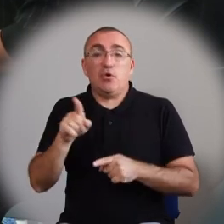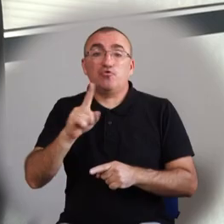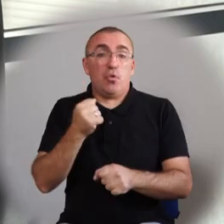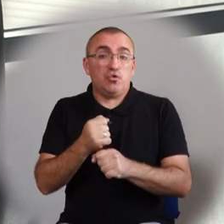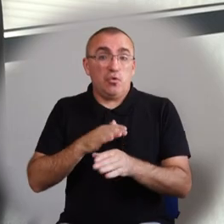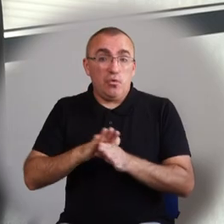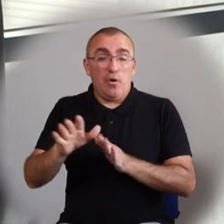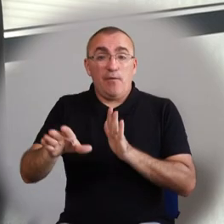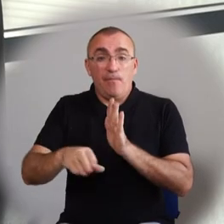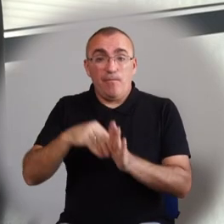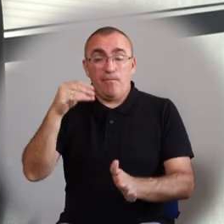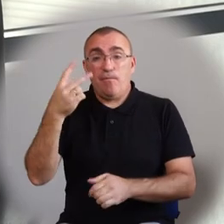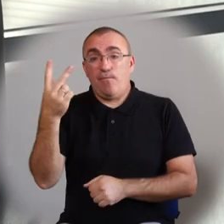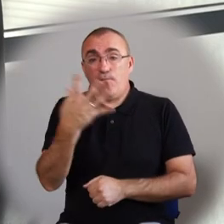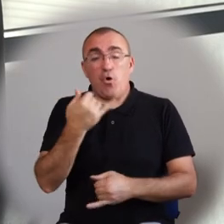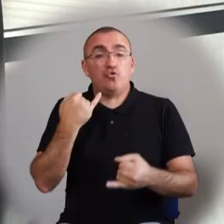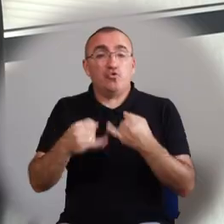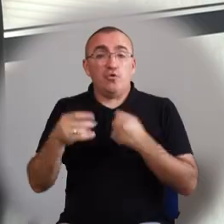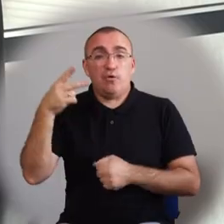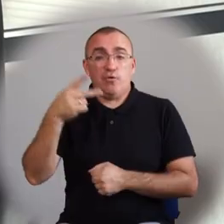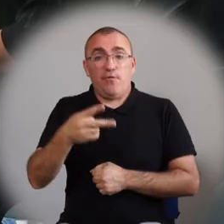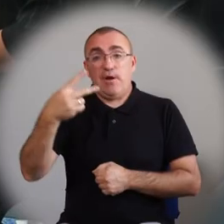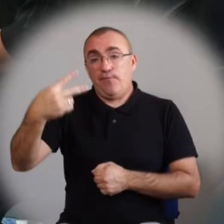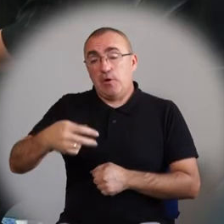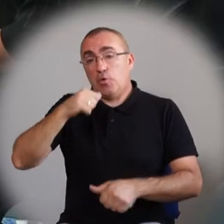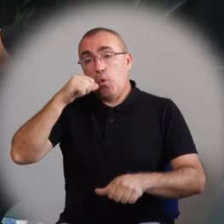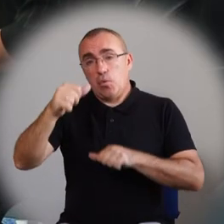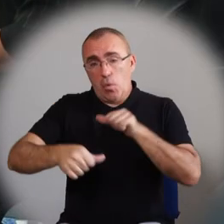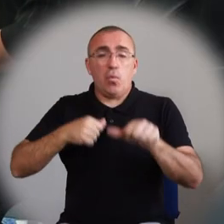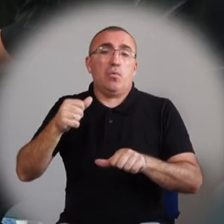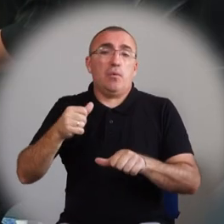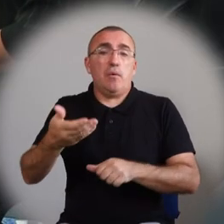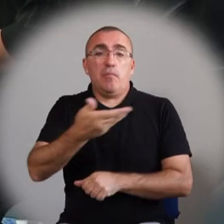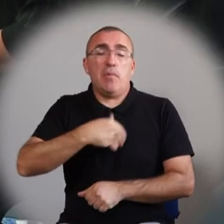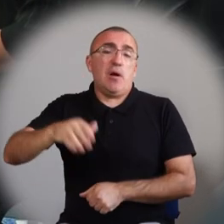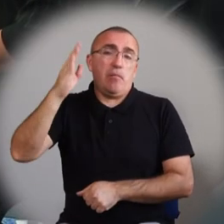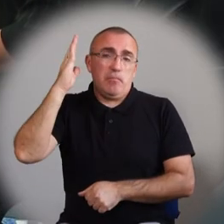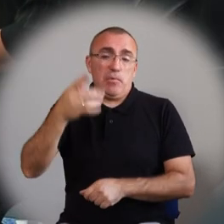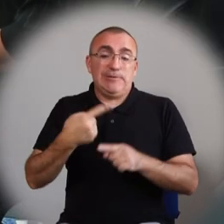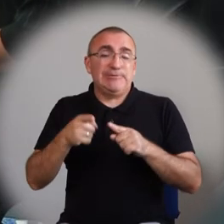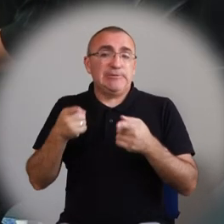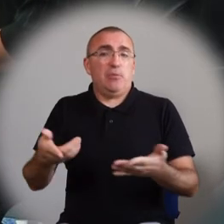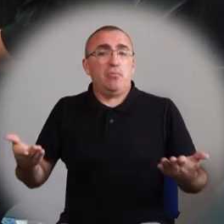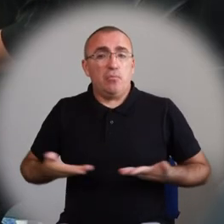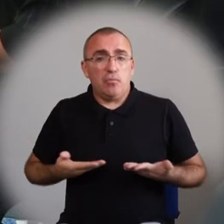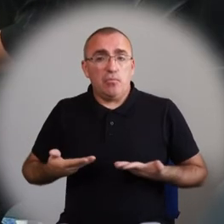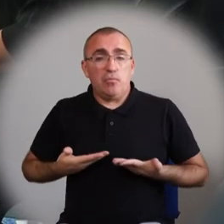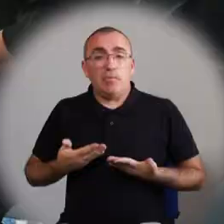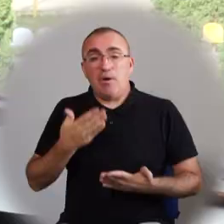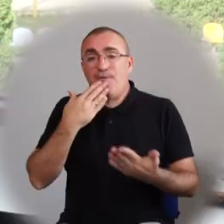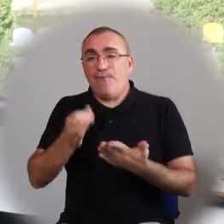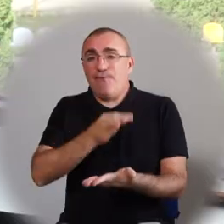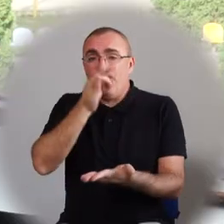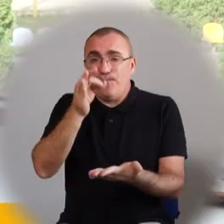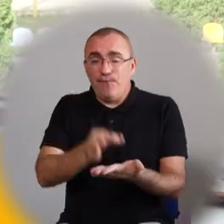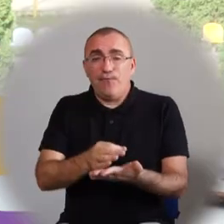існує. І тому те, що ми зробимо вибір 25 жовтня 2020 року, ми будемо з цим жити